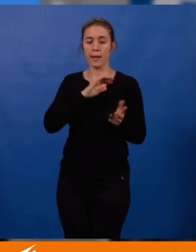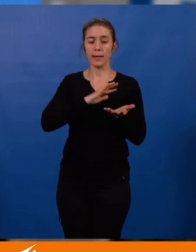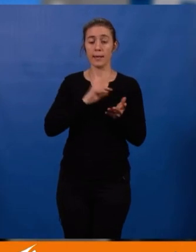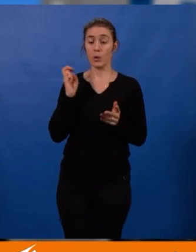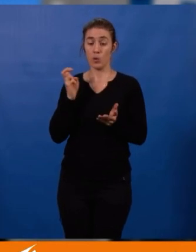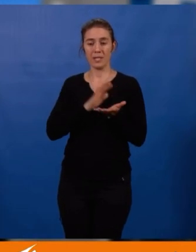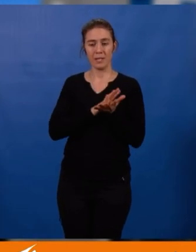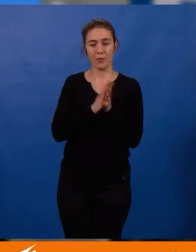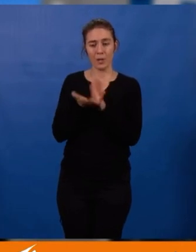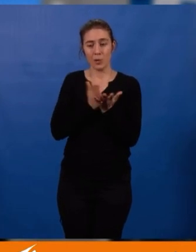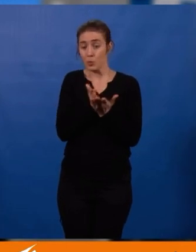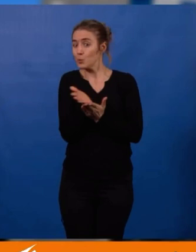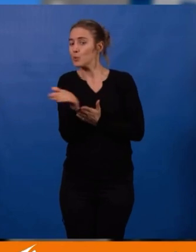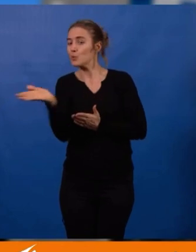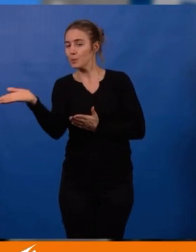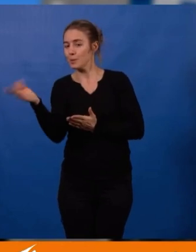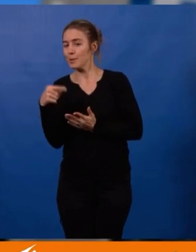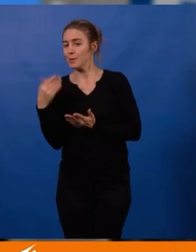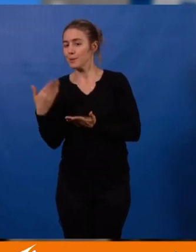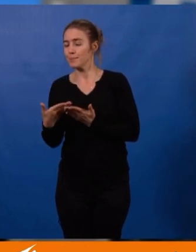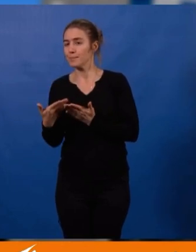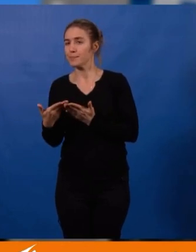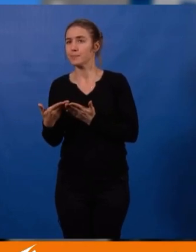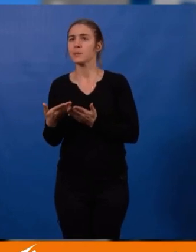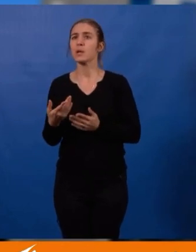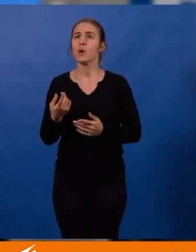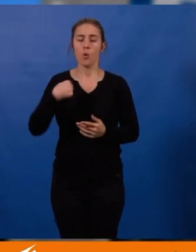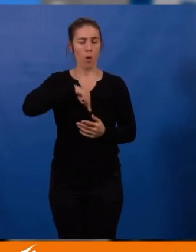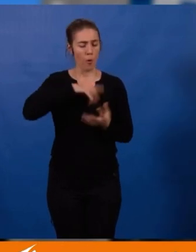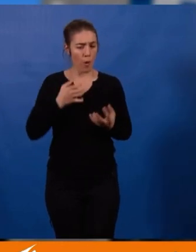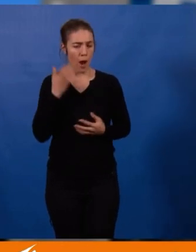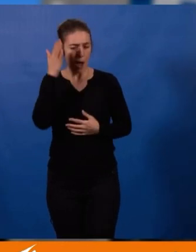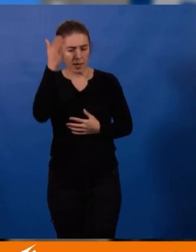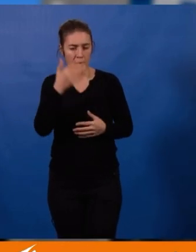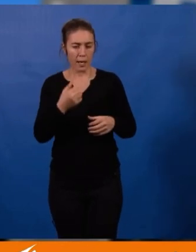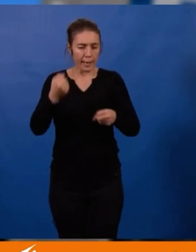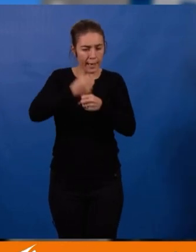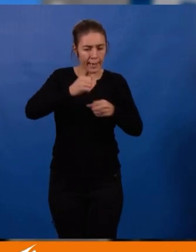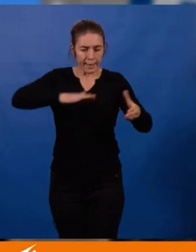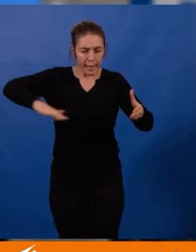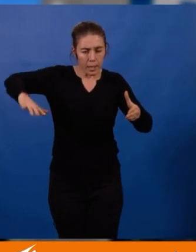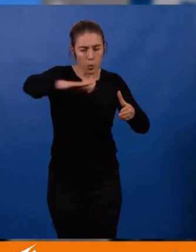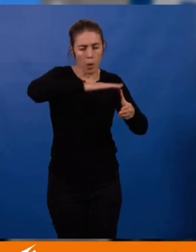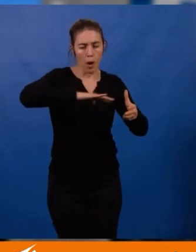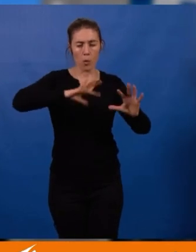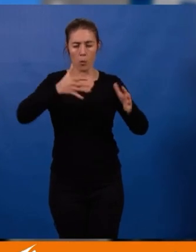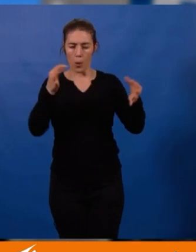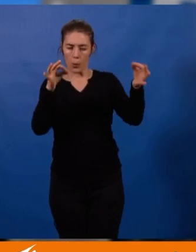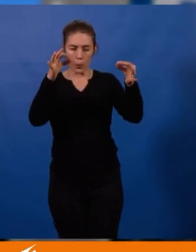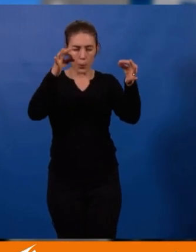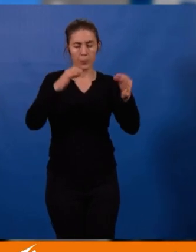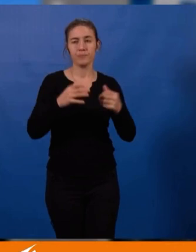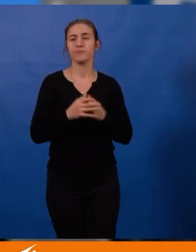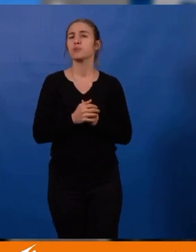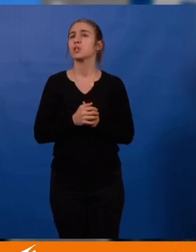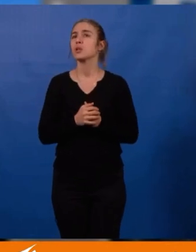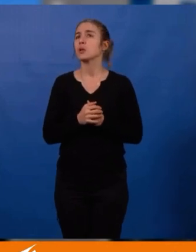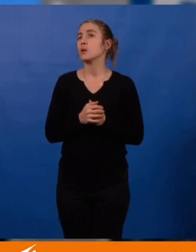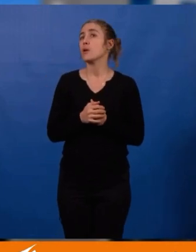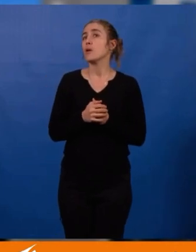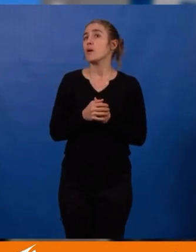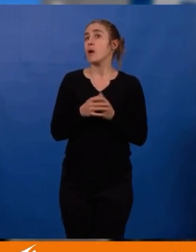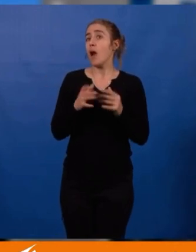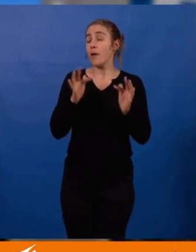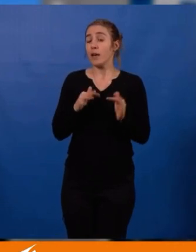écologique. Ce débat parle du territoire que nous voulons construire. Le territoire que nous devons construire regarde en face les